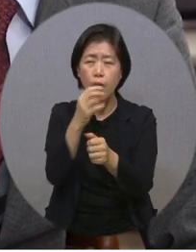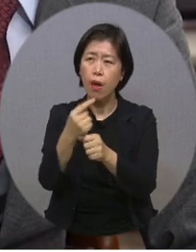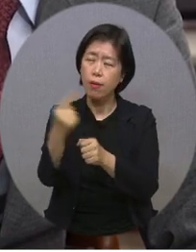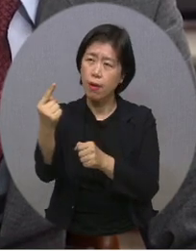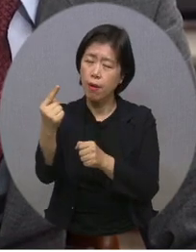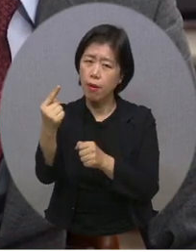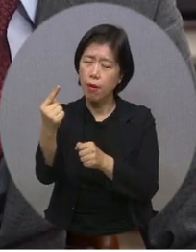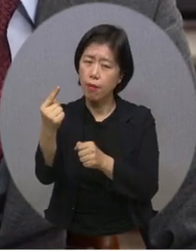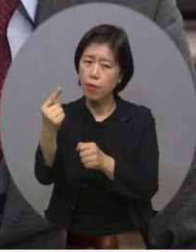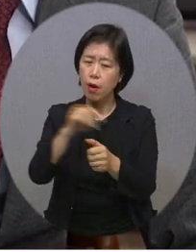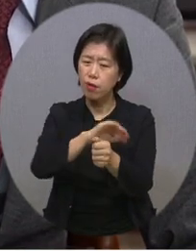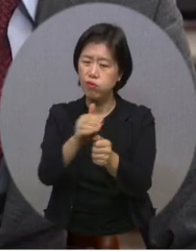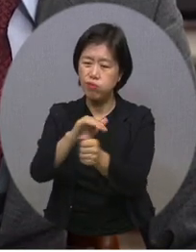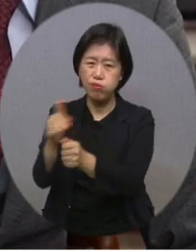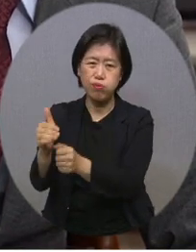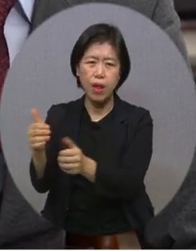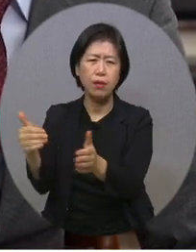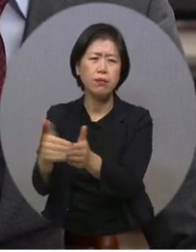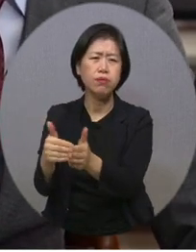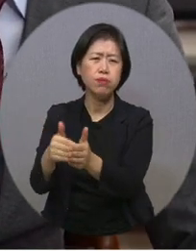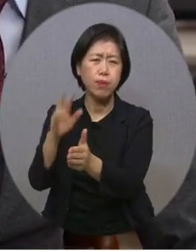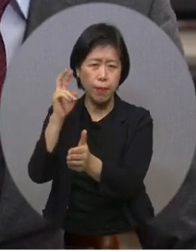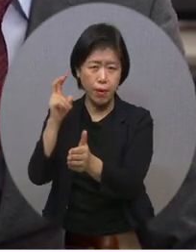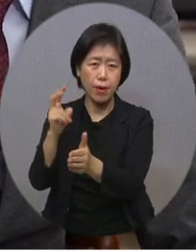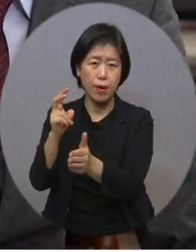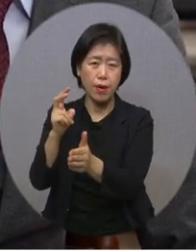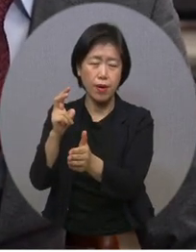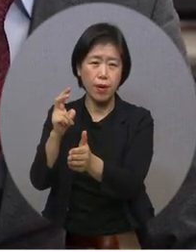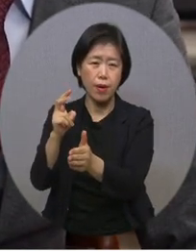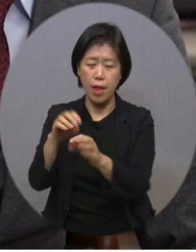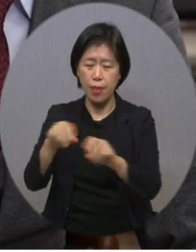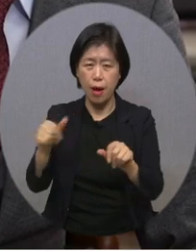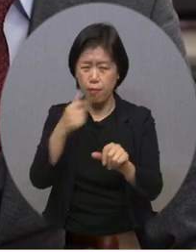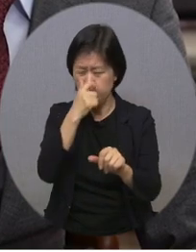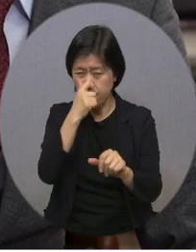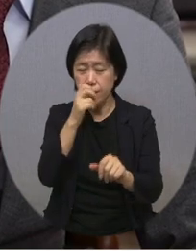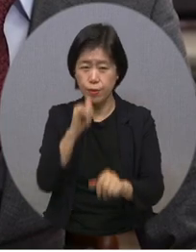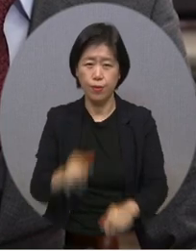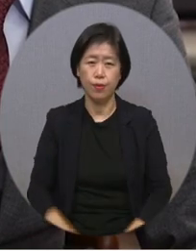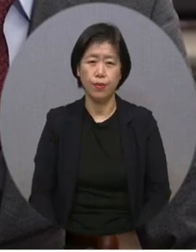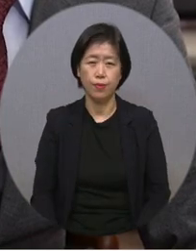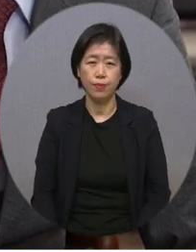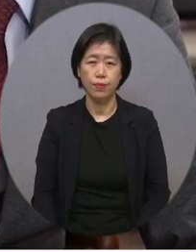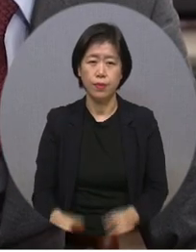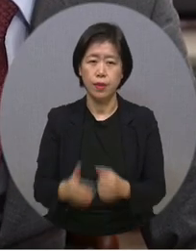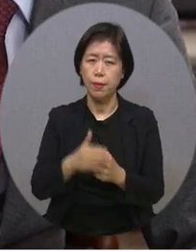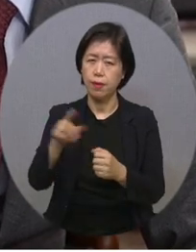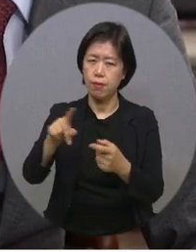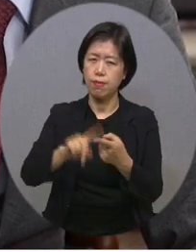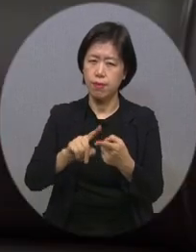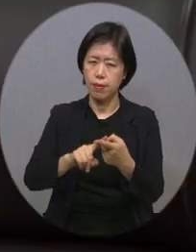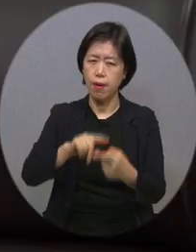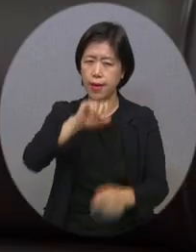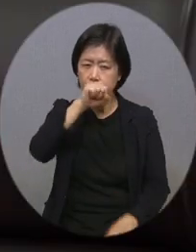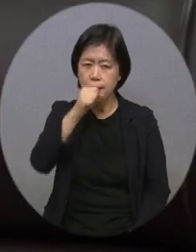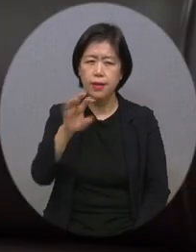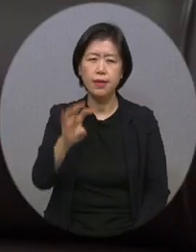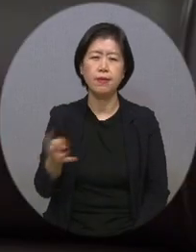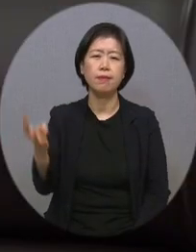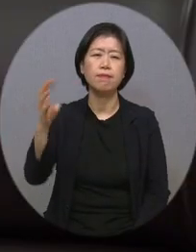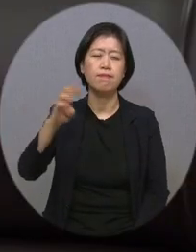때문에 그분들을 위해서 저희들이 예산 한 40억 정도 투입을 해서